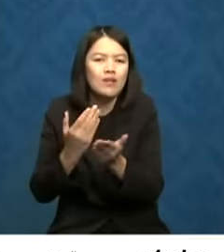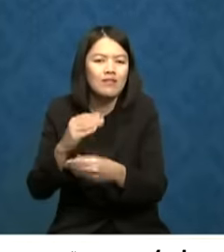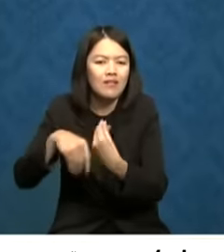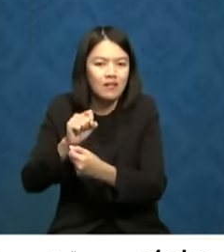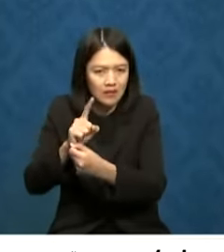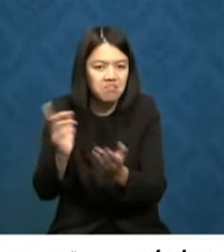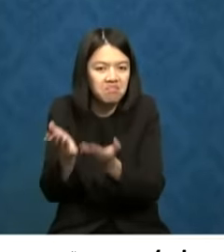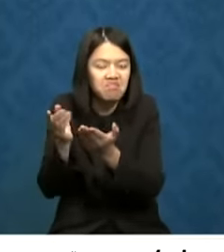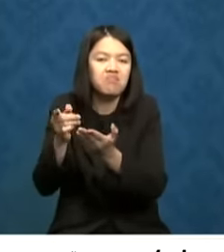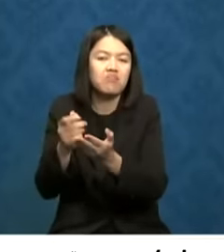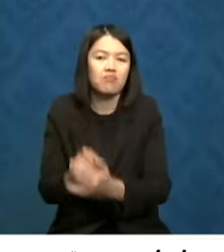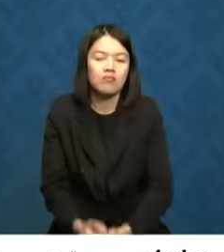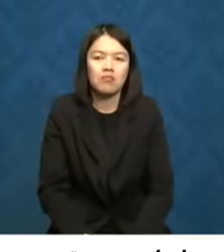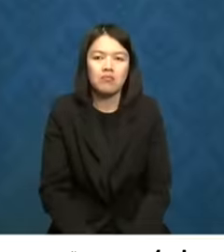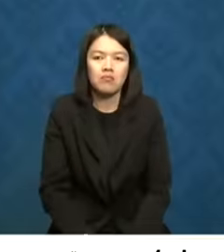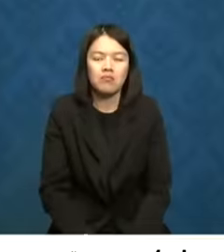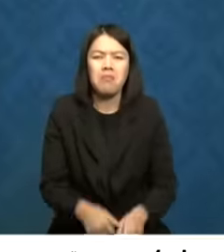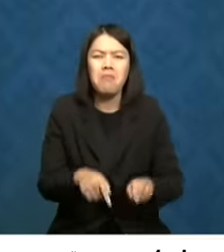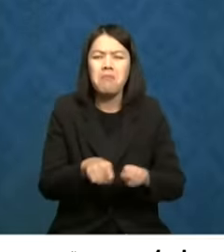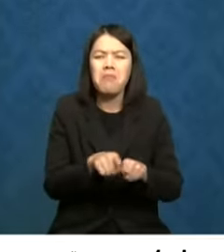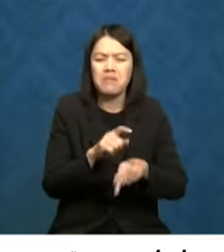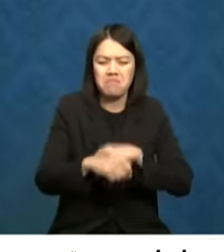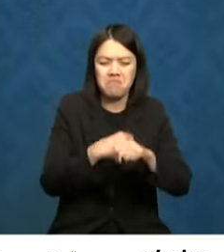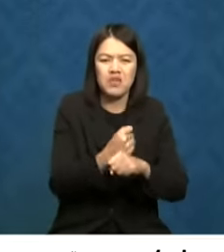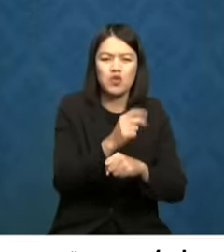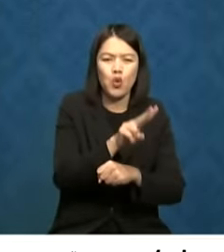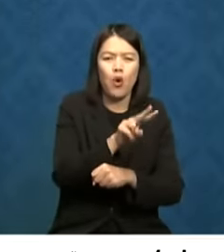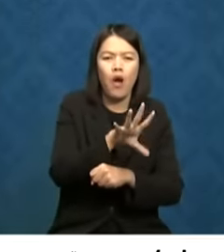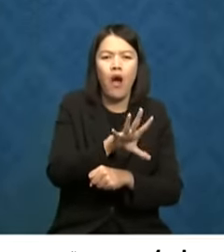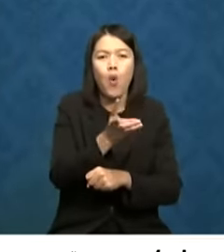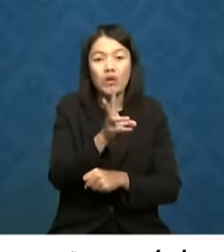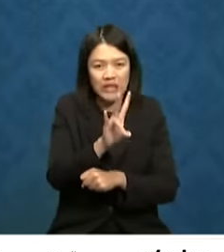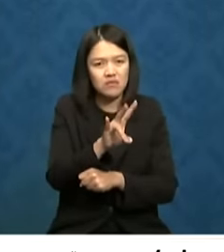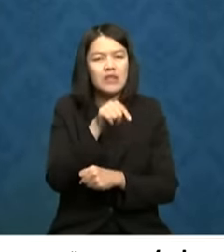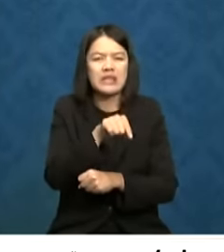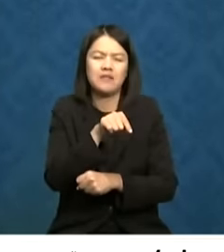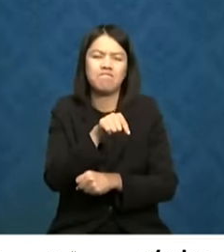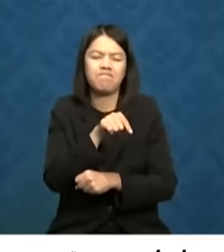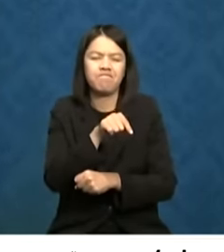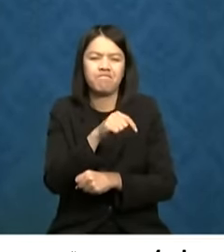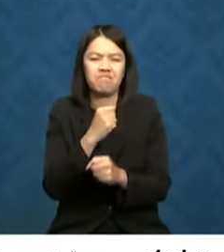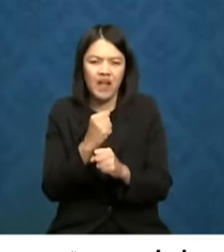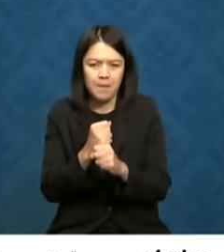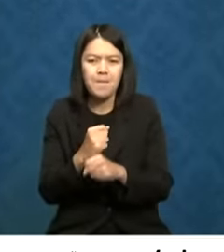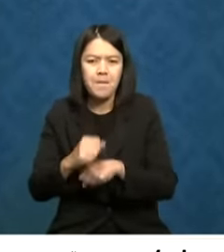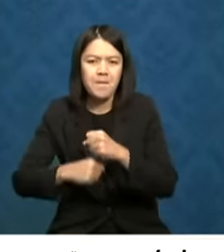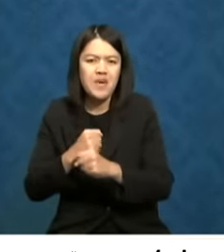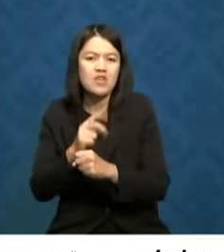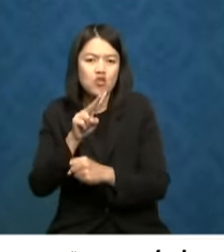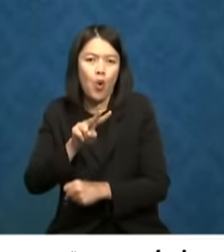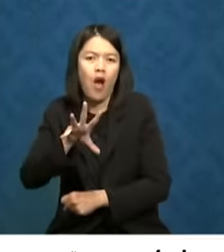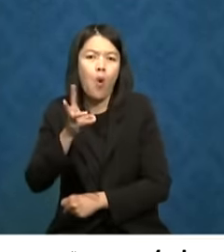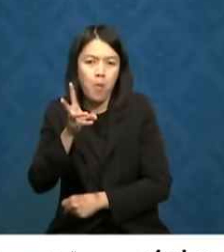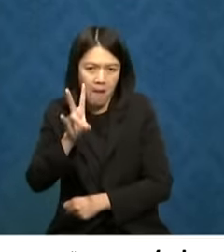เศรษฐกิจในลักษณะที่ทำในปีงบประมาณปี67แล้วที่กำลังทำทำในงบประมาณปี